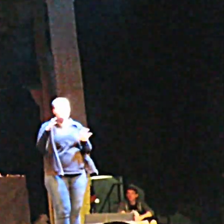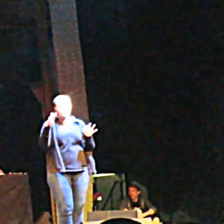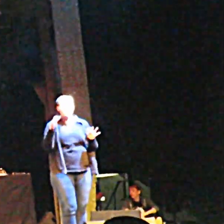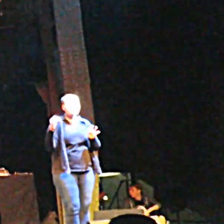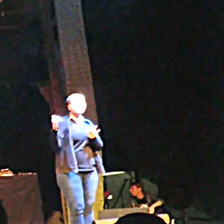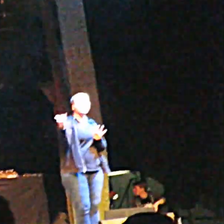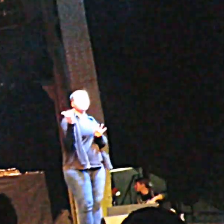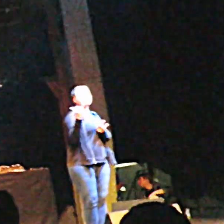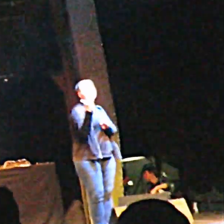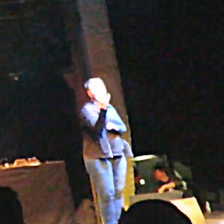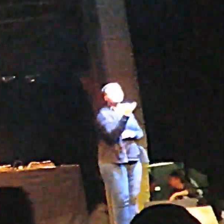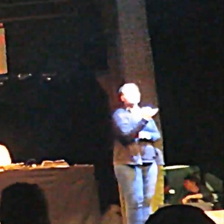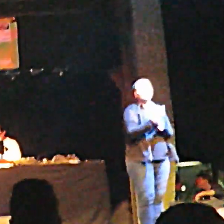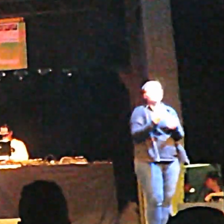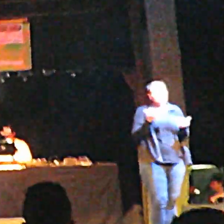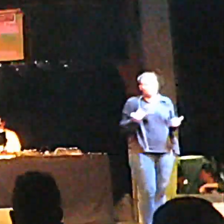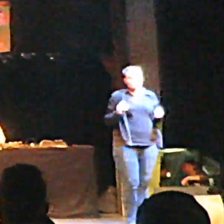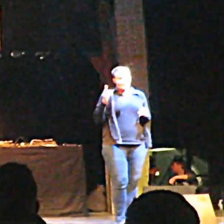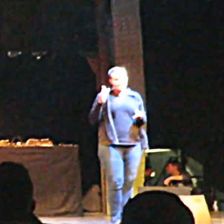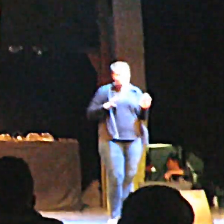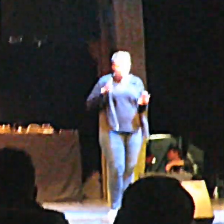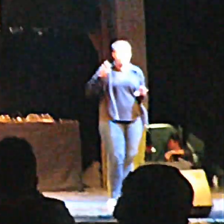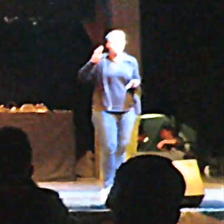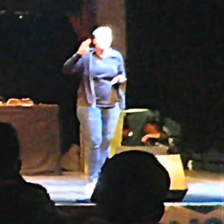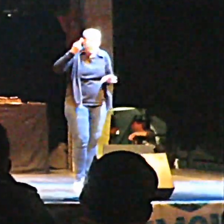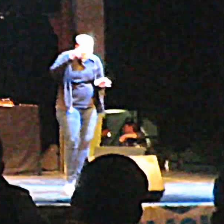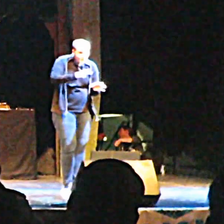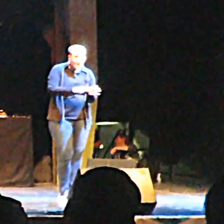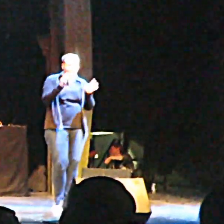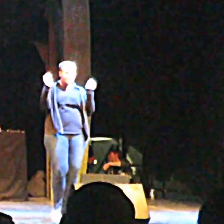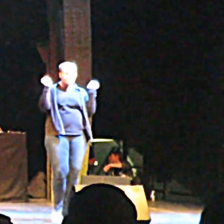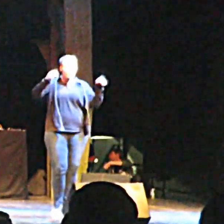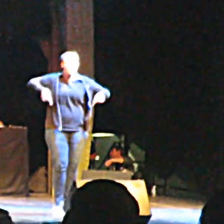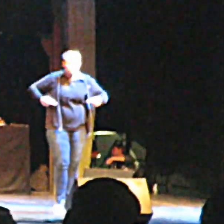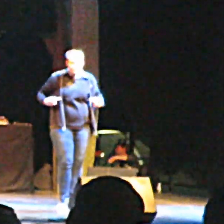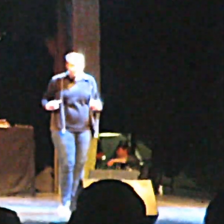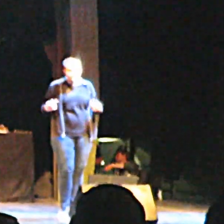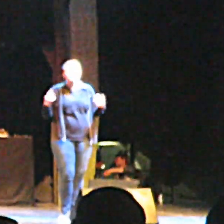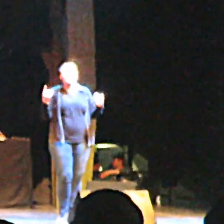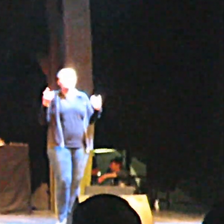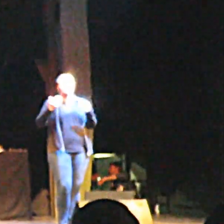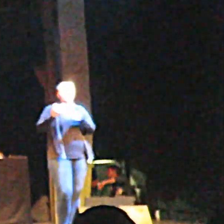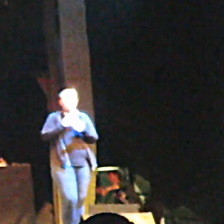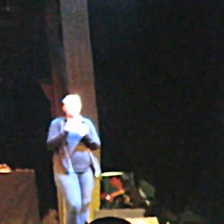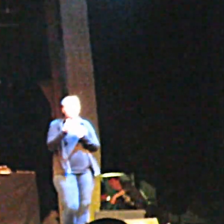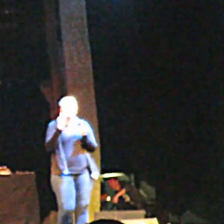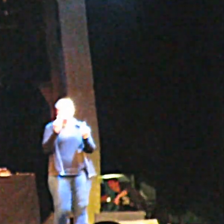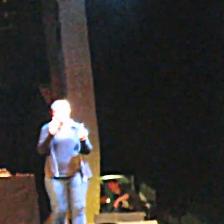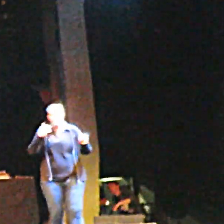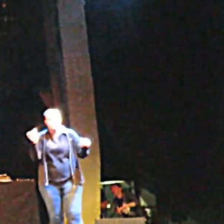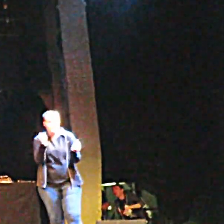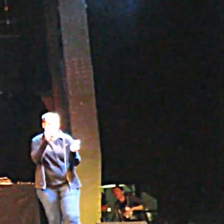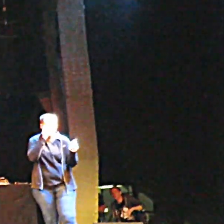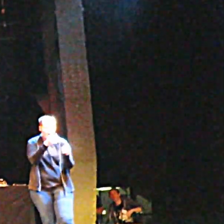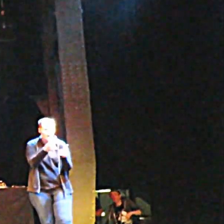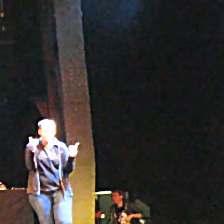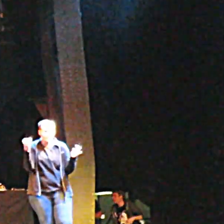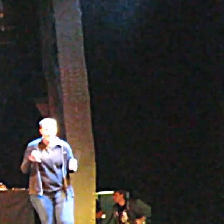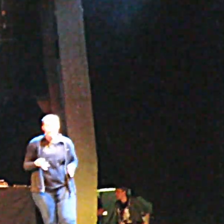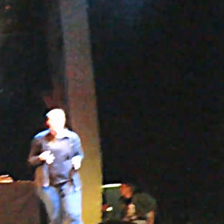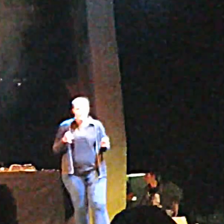Und das ist der erste Schritt. Bäm, ich bin drin, weißt du? Und wir machen jetzt schon mal, bevor wir weitermachen, einmal noch mal kurz zum Wachwerden.